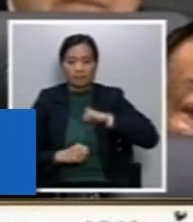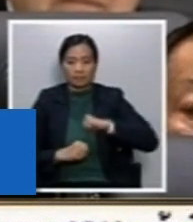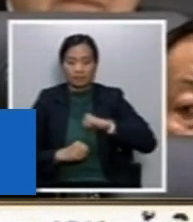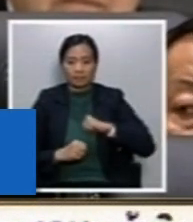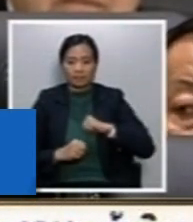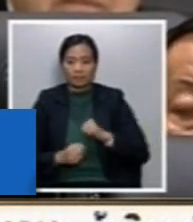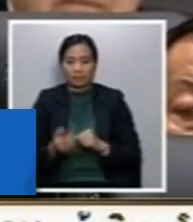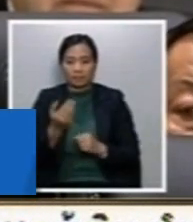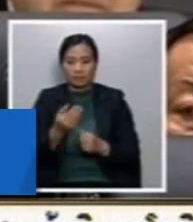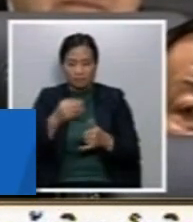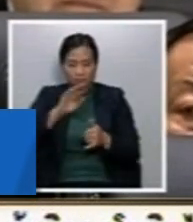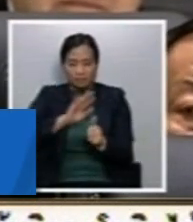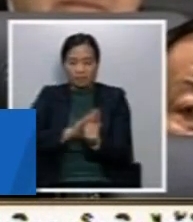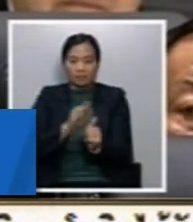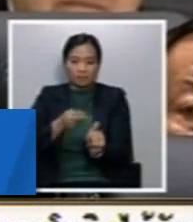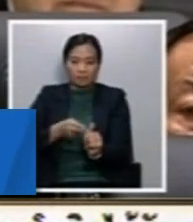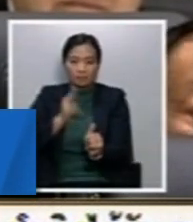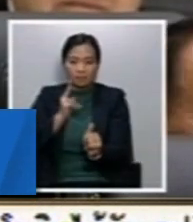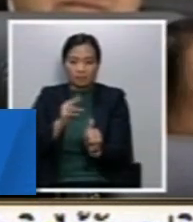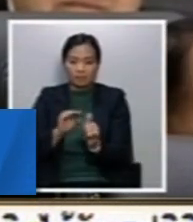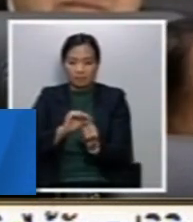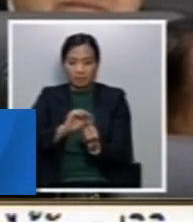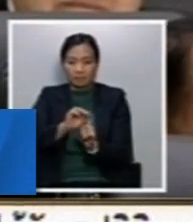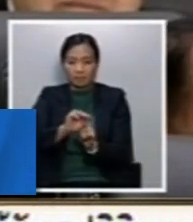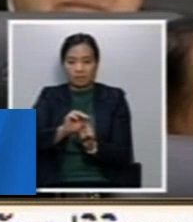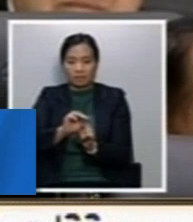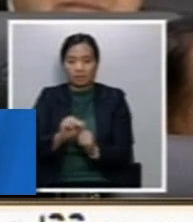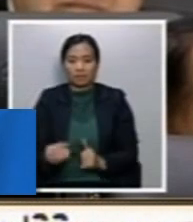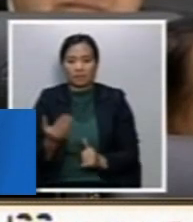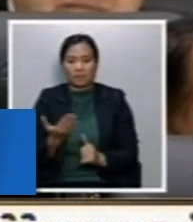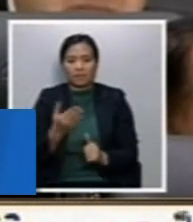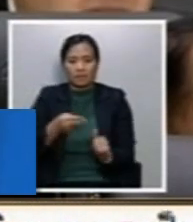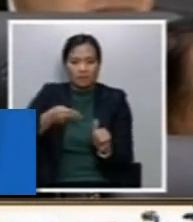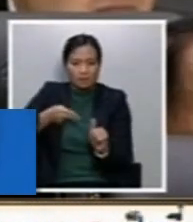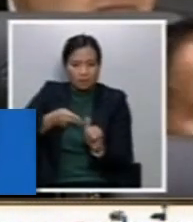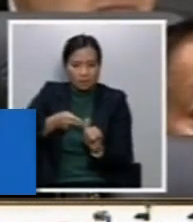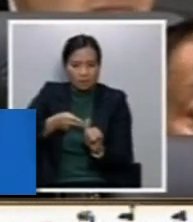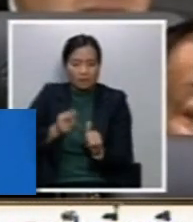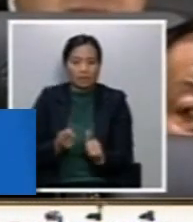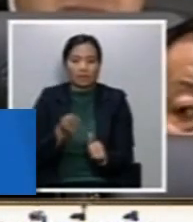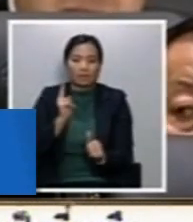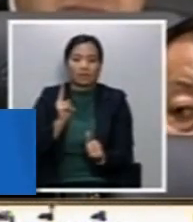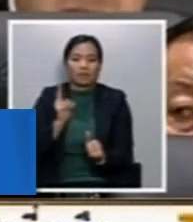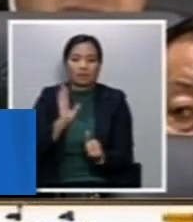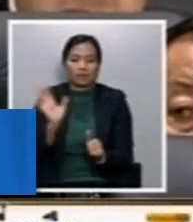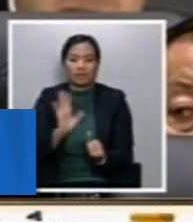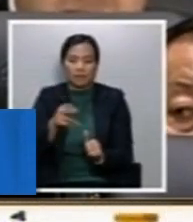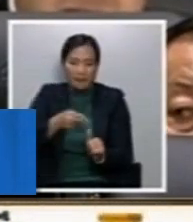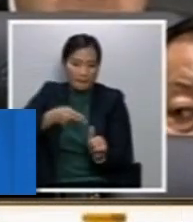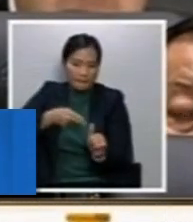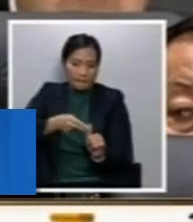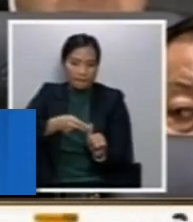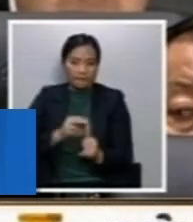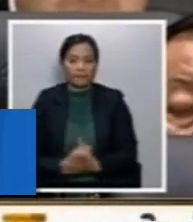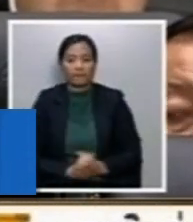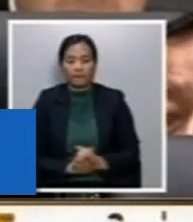โดนยิงที่หัวด้านหลังครับทะลุที่ปากมันเป็นการจ่อครับท่านไม่ใช่ยิงขึ้นเพื่อนกันยิง